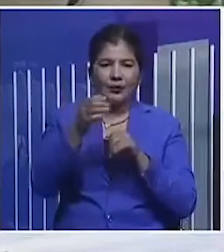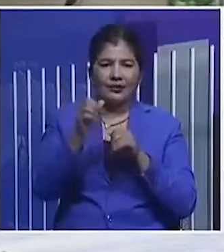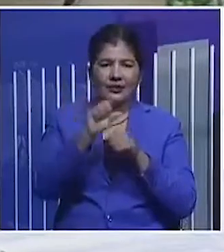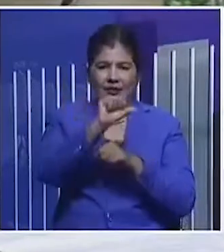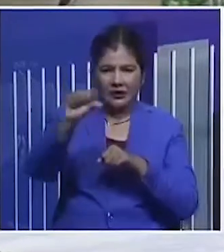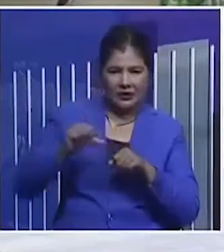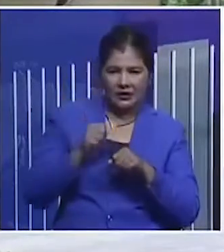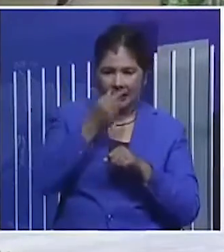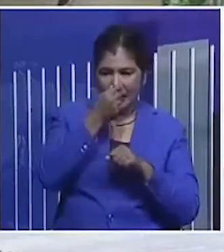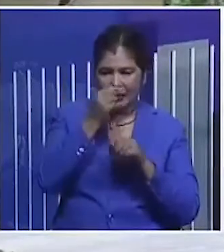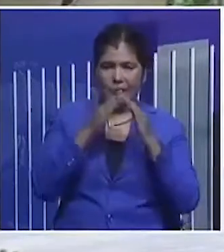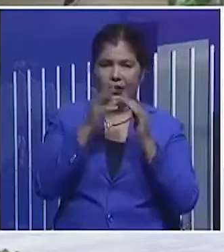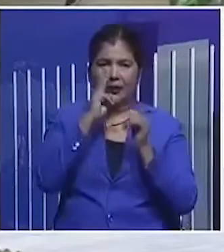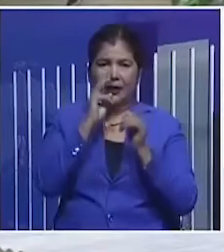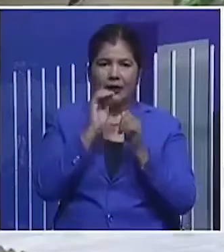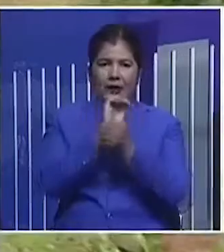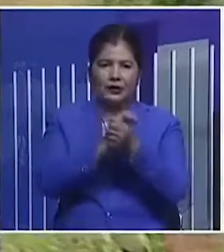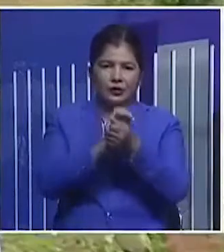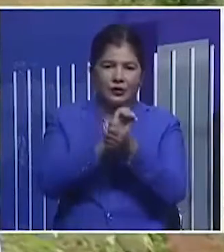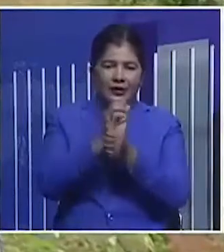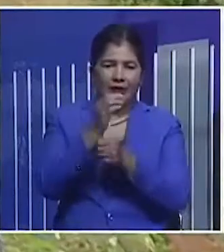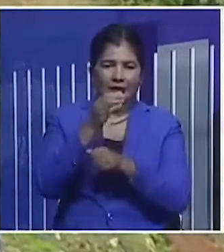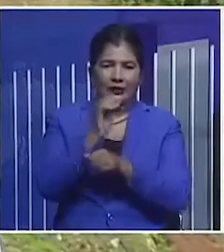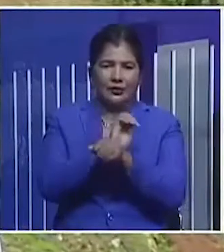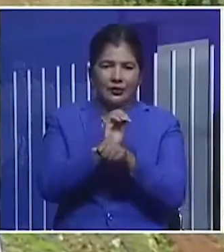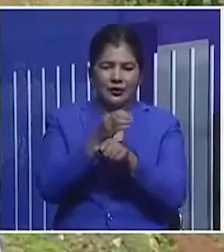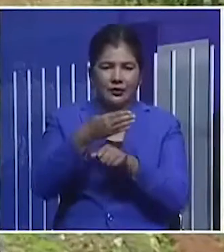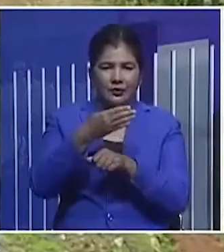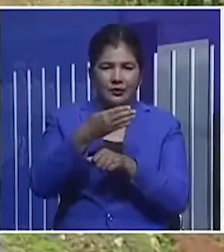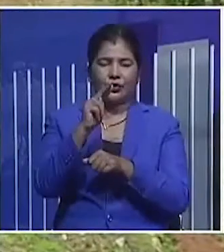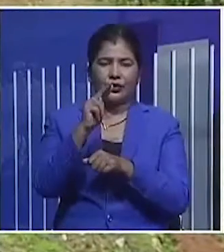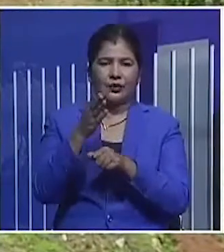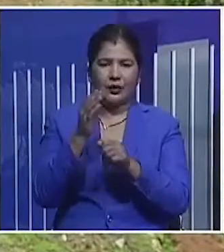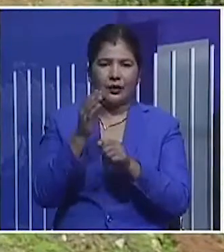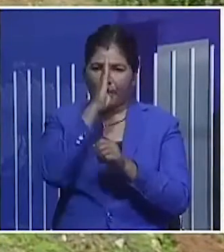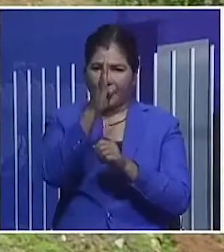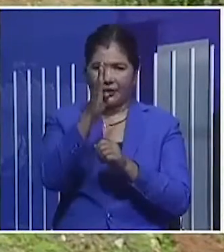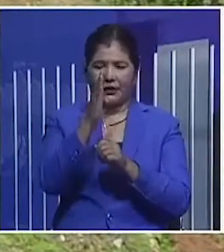हामी गाउँहरूमा सबैलाई सुविधा अथवा राम्रो हुन्थ्यो होला। जनतालाई प्रत्यक्ष रूपमा